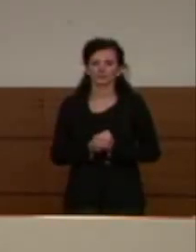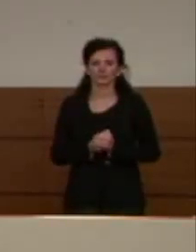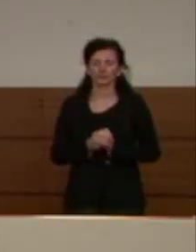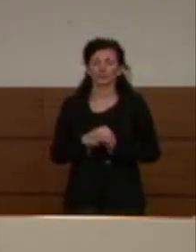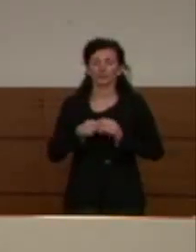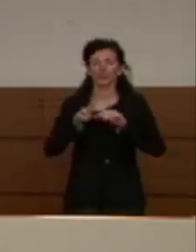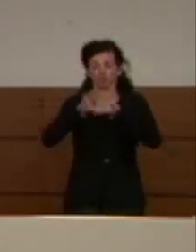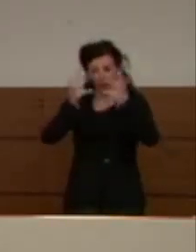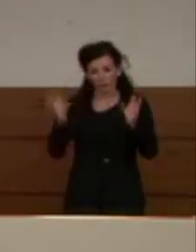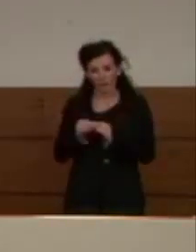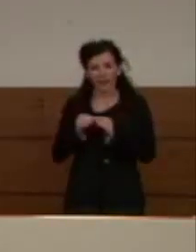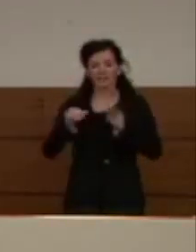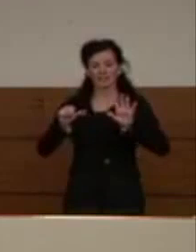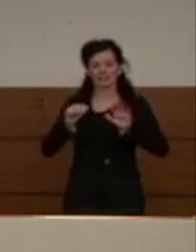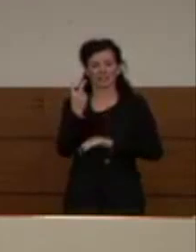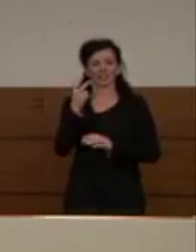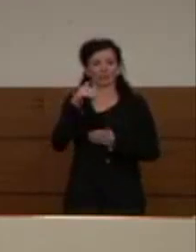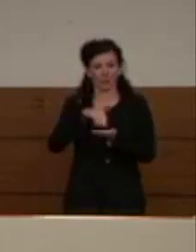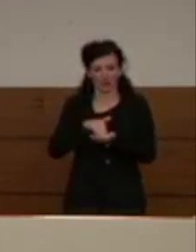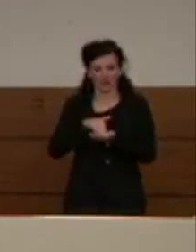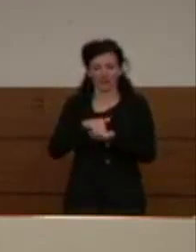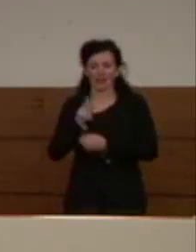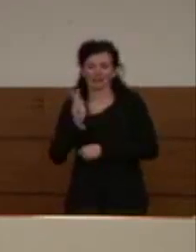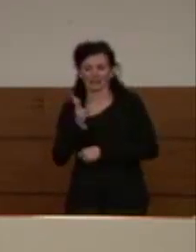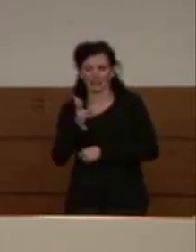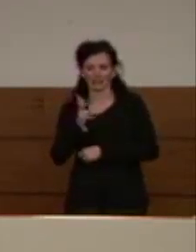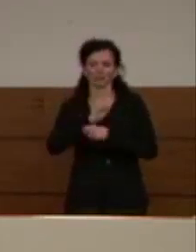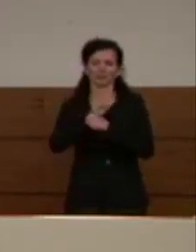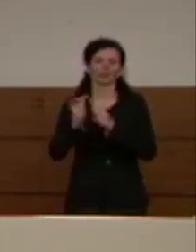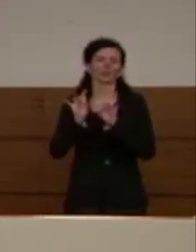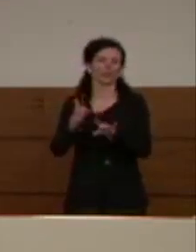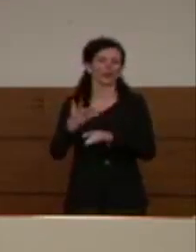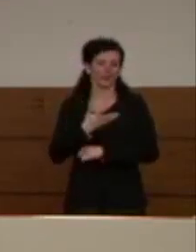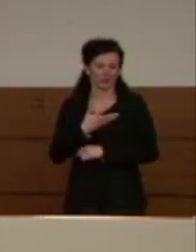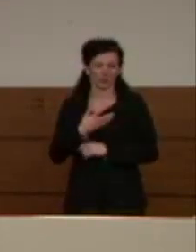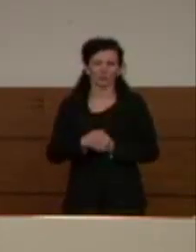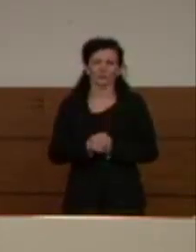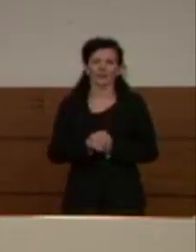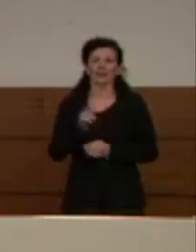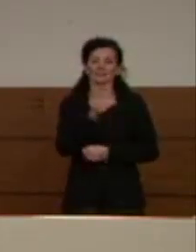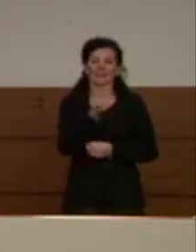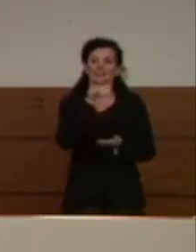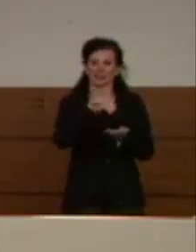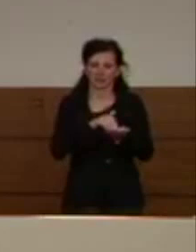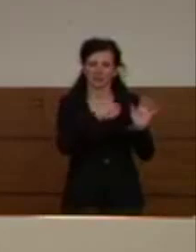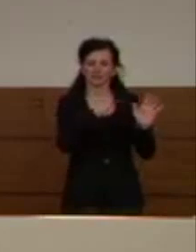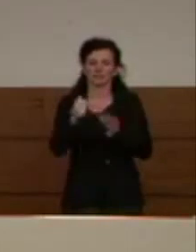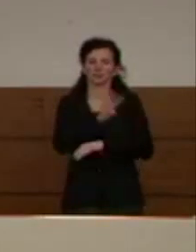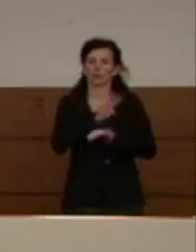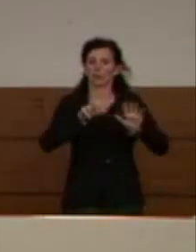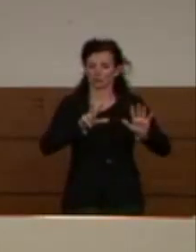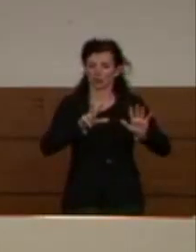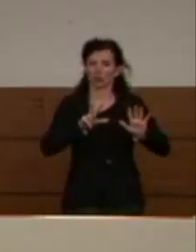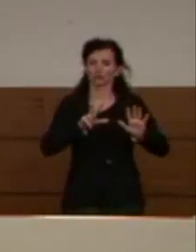positivi e 60 2013 30 3.648